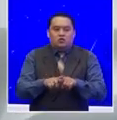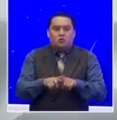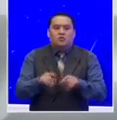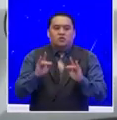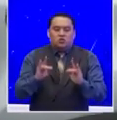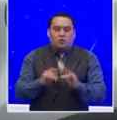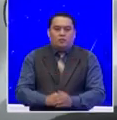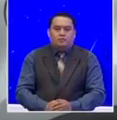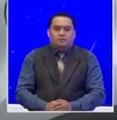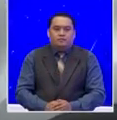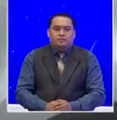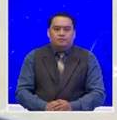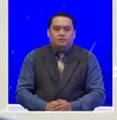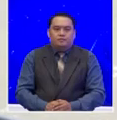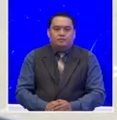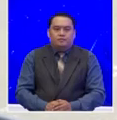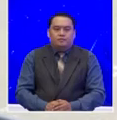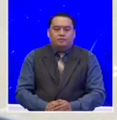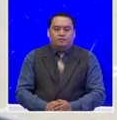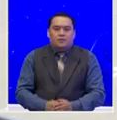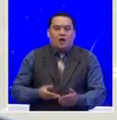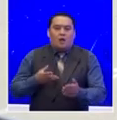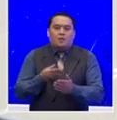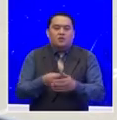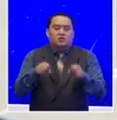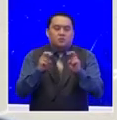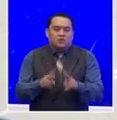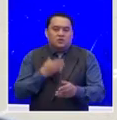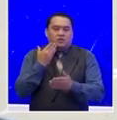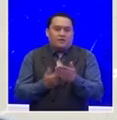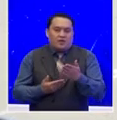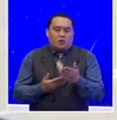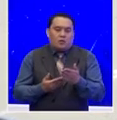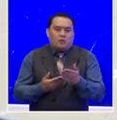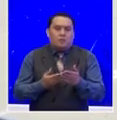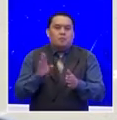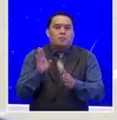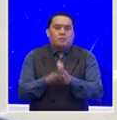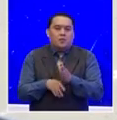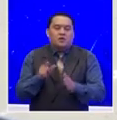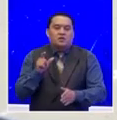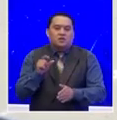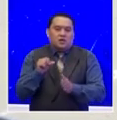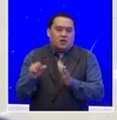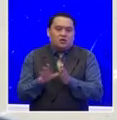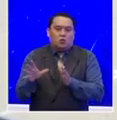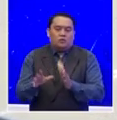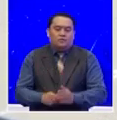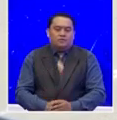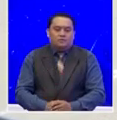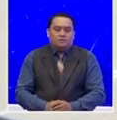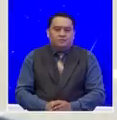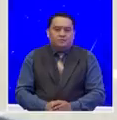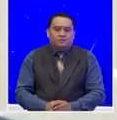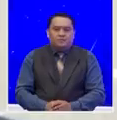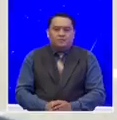креслом. Что касается оплаты, эксперты советуют производить безналичный платеж. Ануар Амангельдинов, Надир